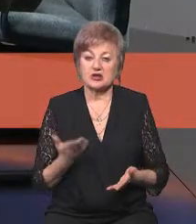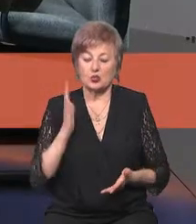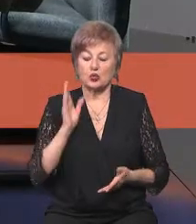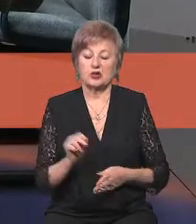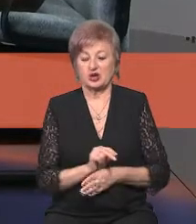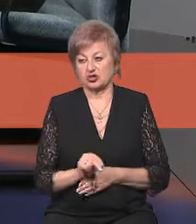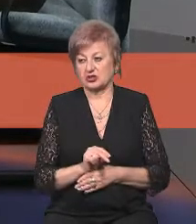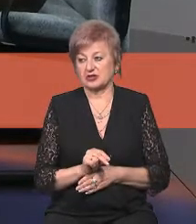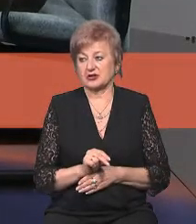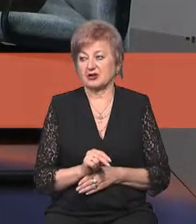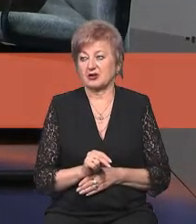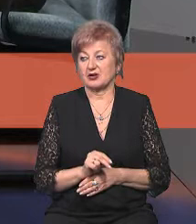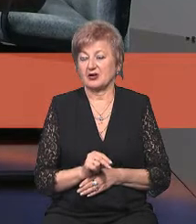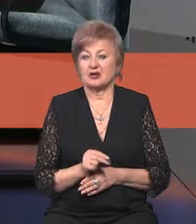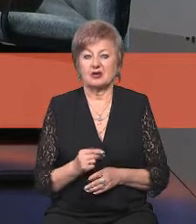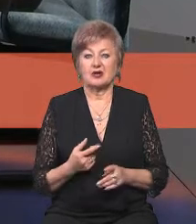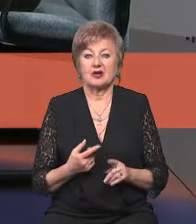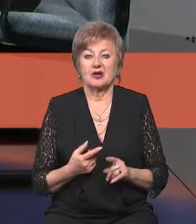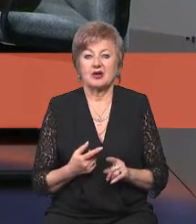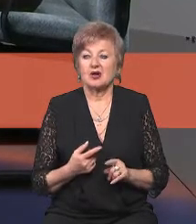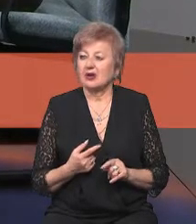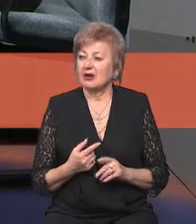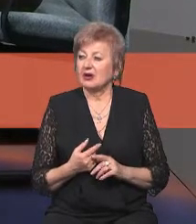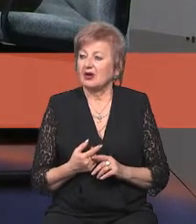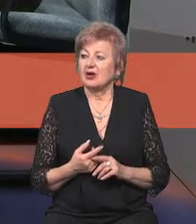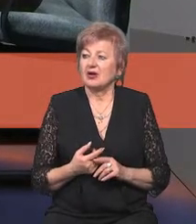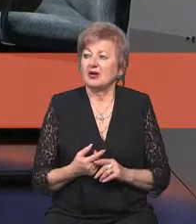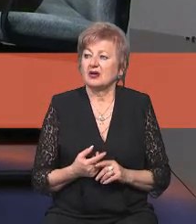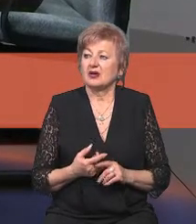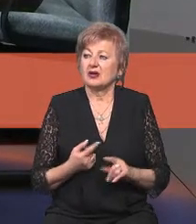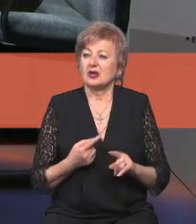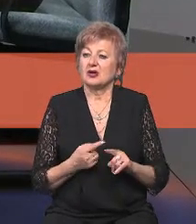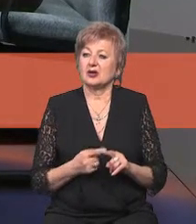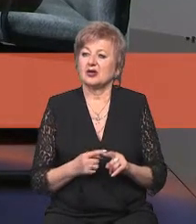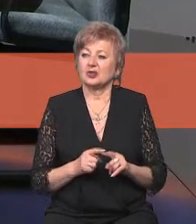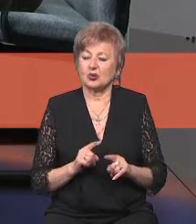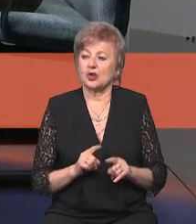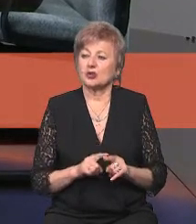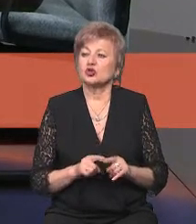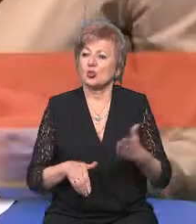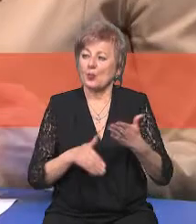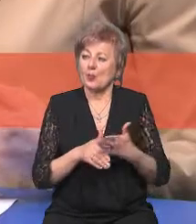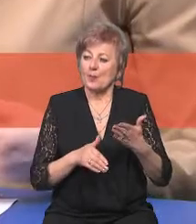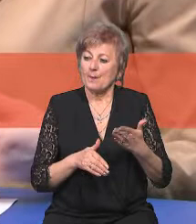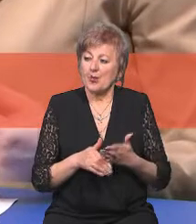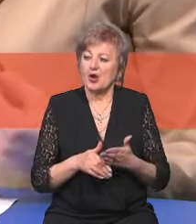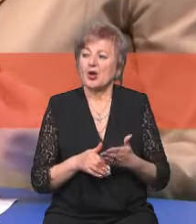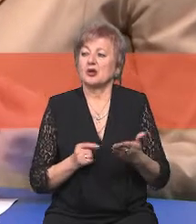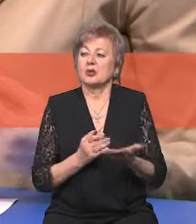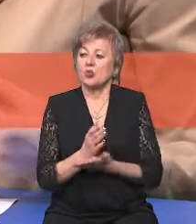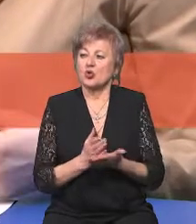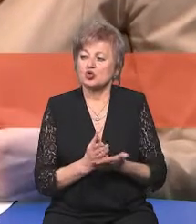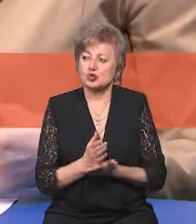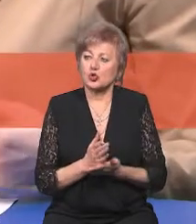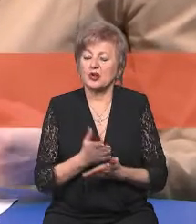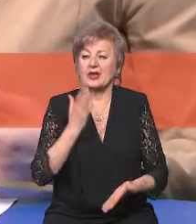лікуватися? Я так розумію, що це ще залежить від наявності фахівців, лікарів у певній лікарні. Безперечно. Тобто цей перелік послуг залежатиме,